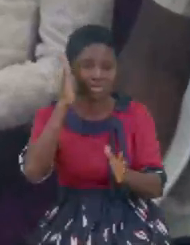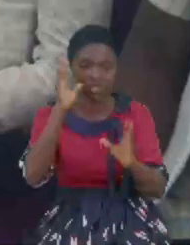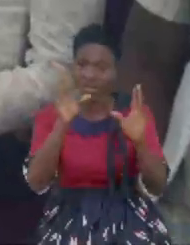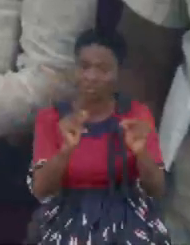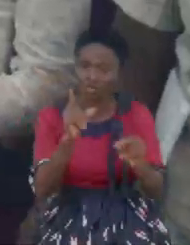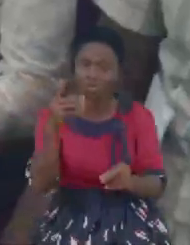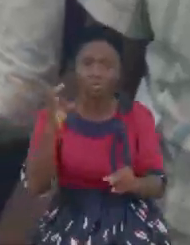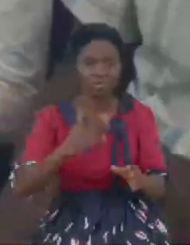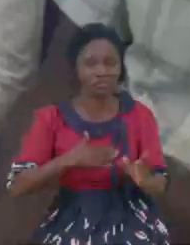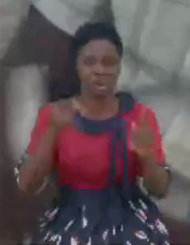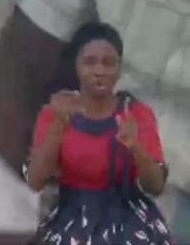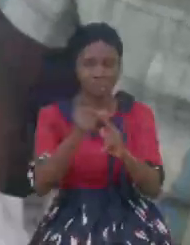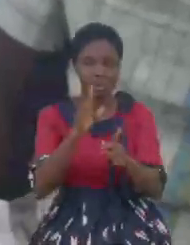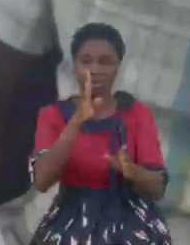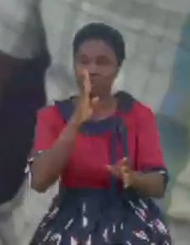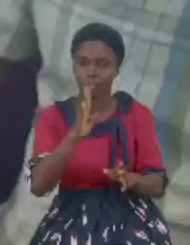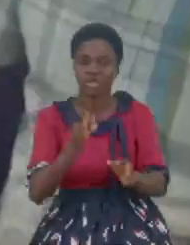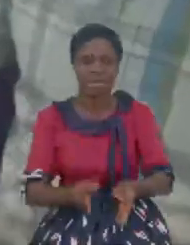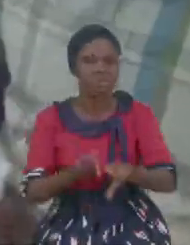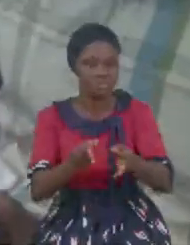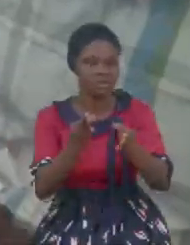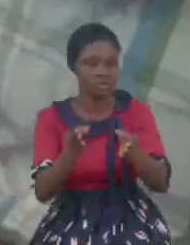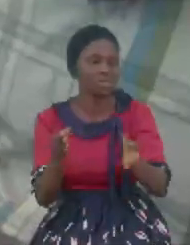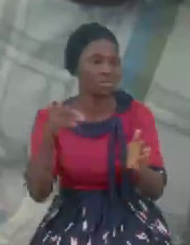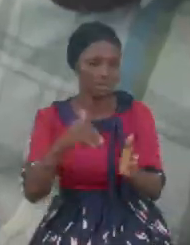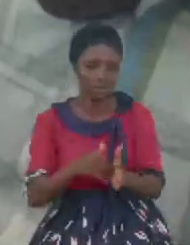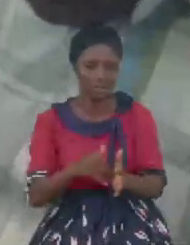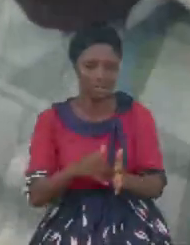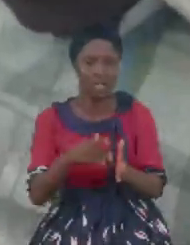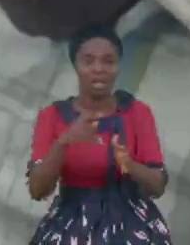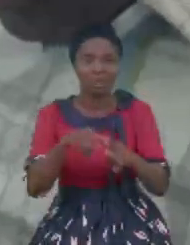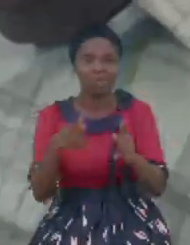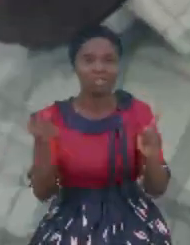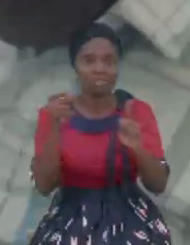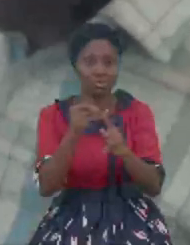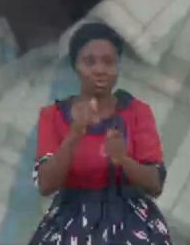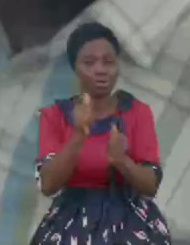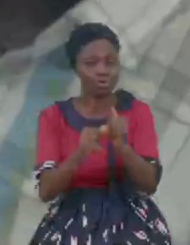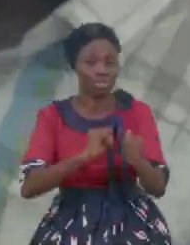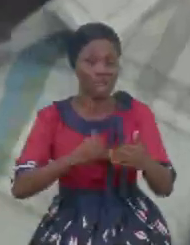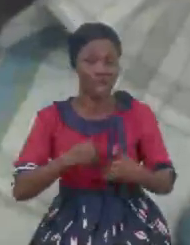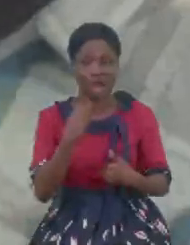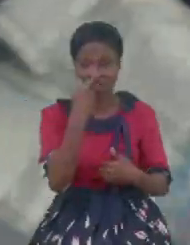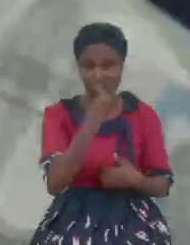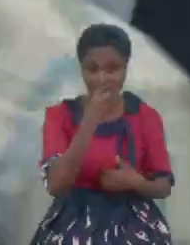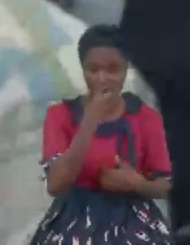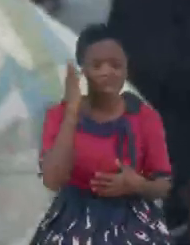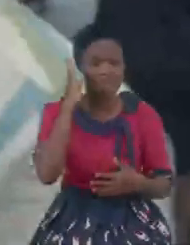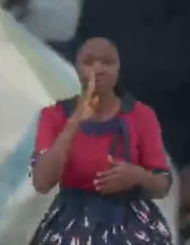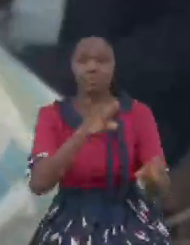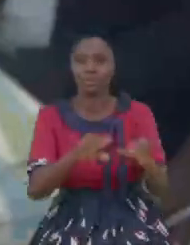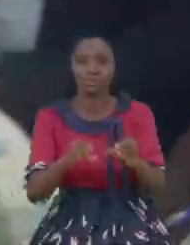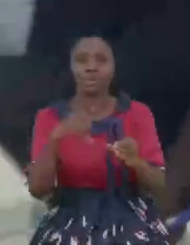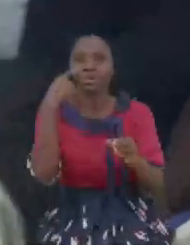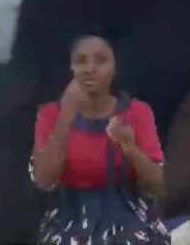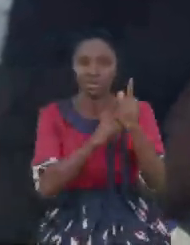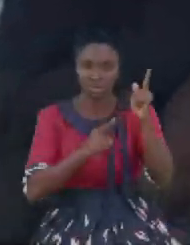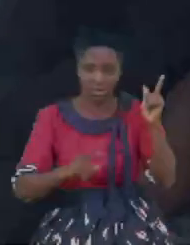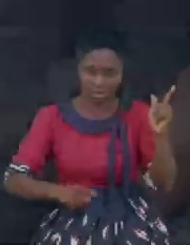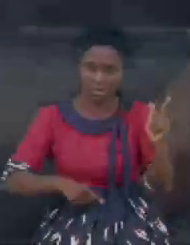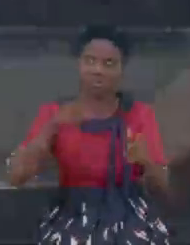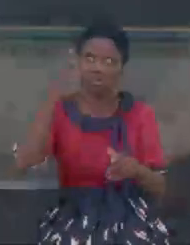plus de délai dans l'accomplissement de mes paroles. La parole que je prononcerai s'accomplira,